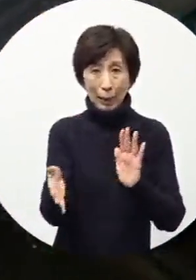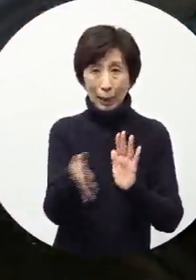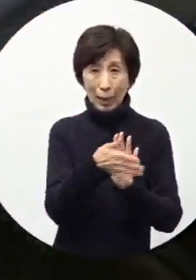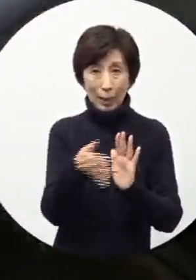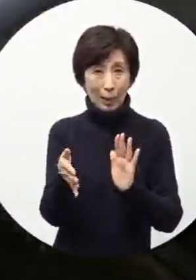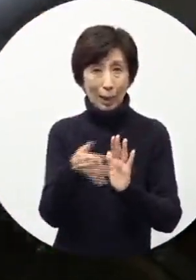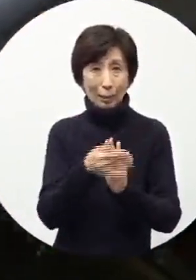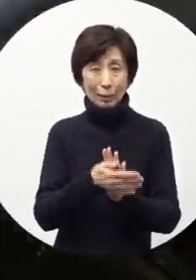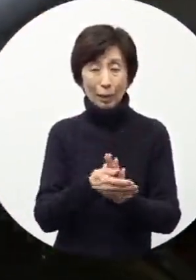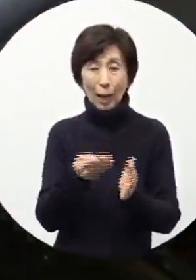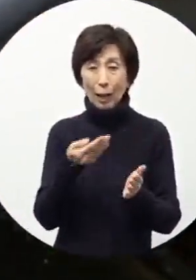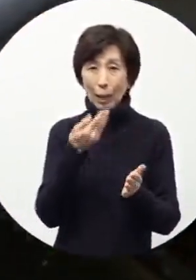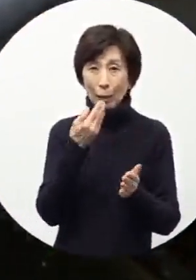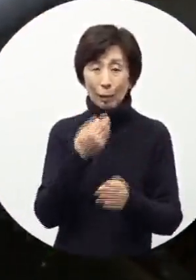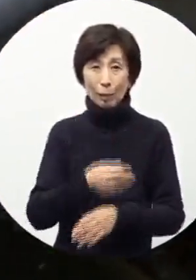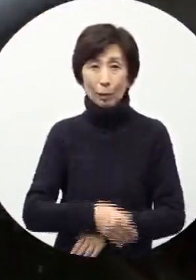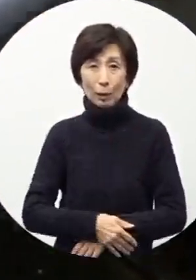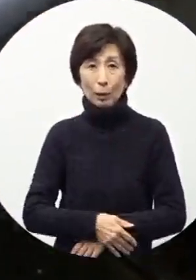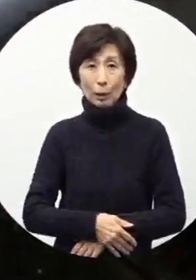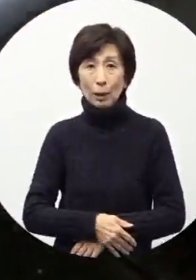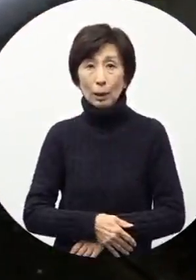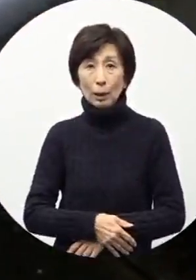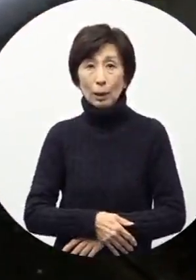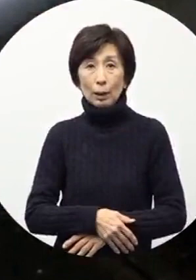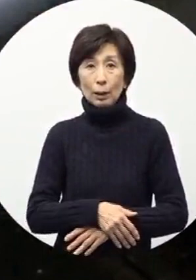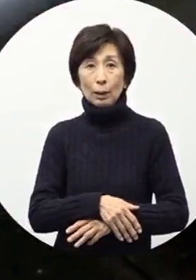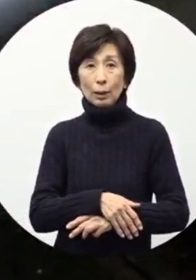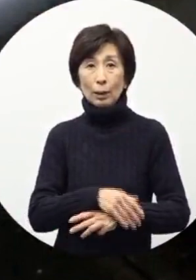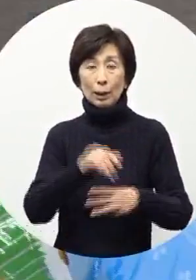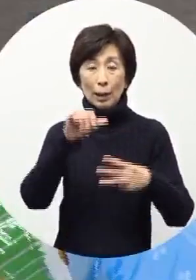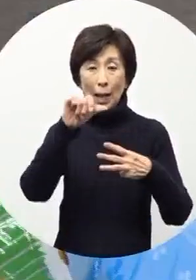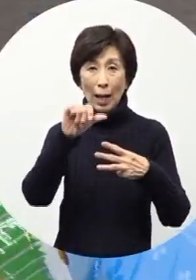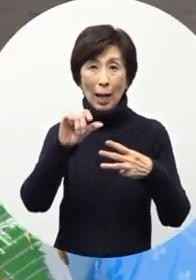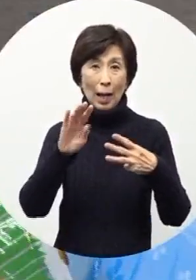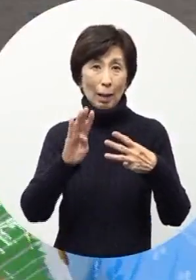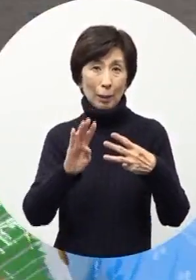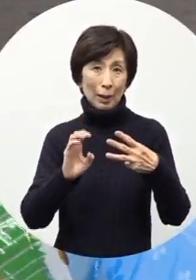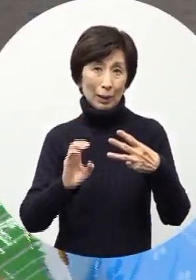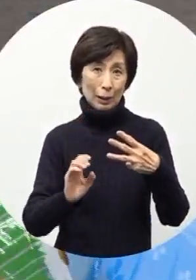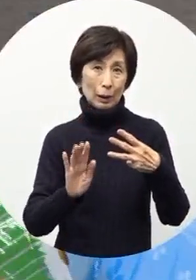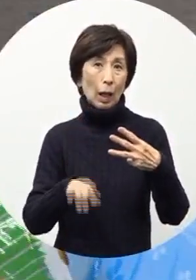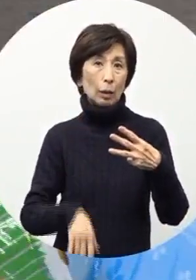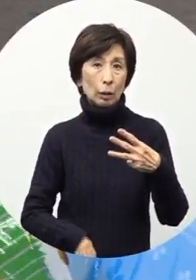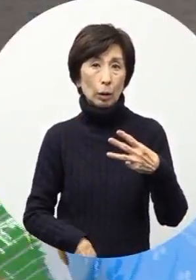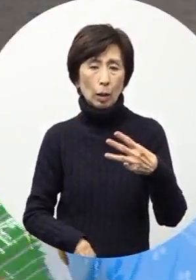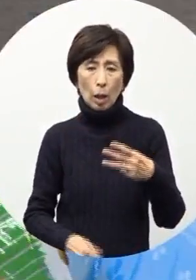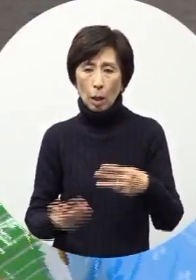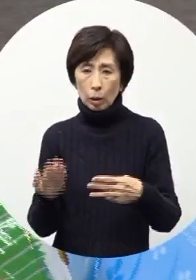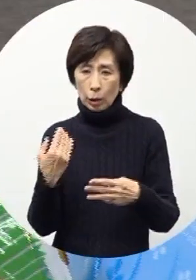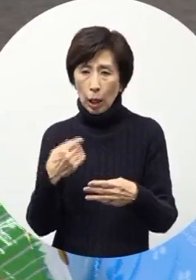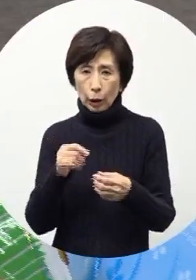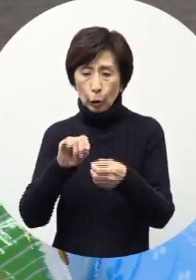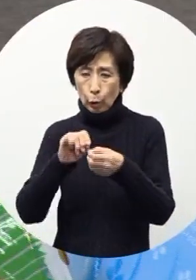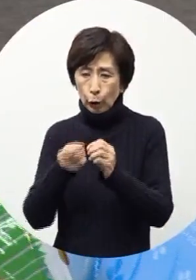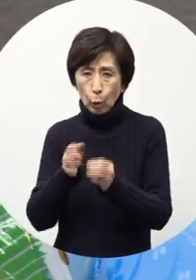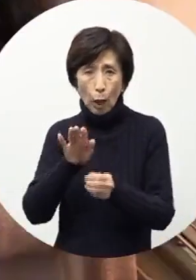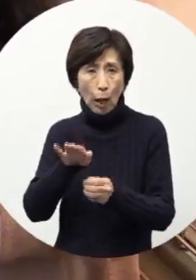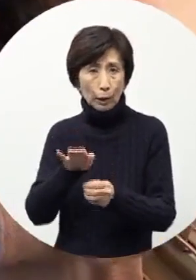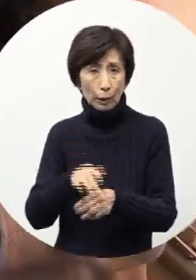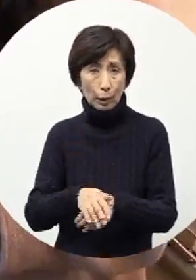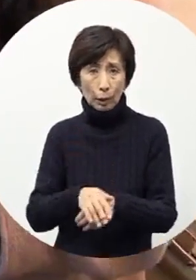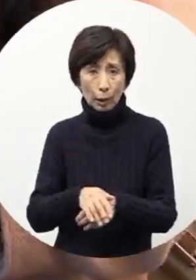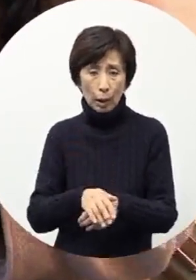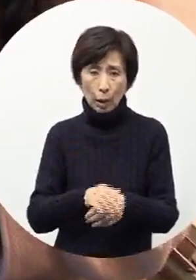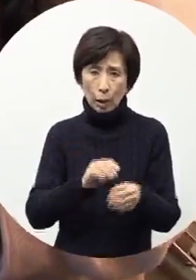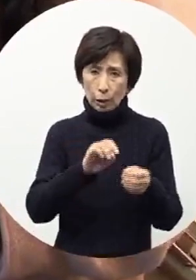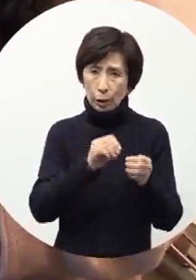です。 溶け回りで一番上から A、B、C で、 さっきあんなに色がついてたのに色